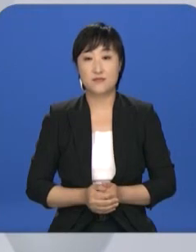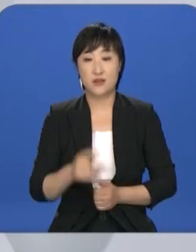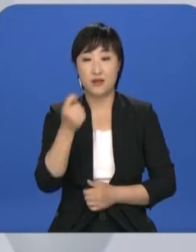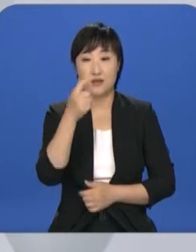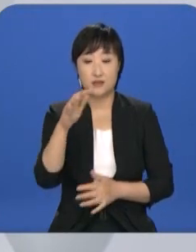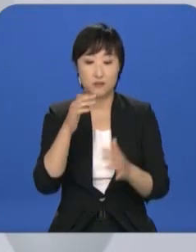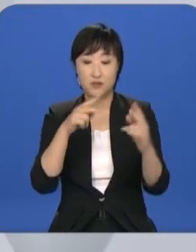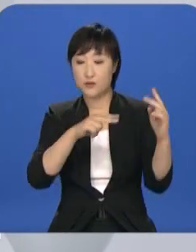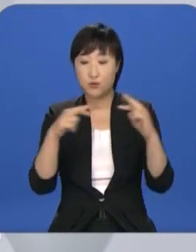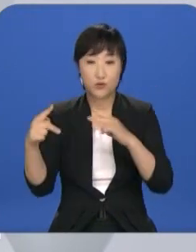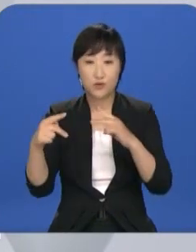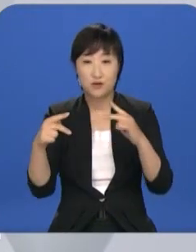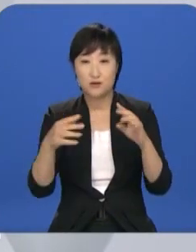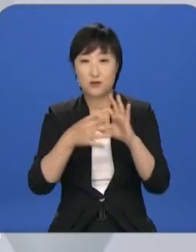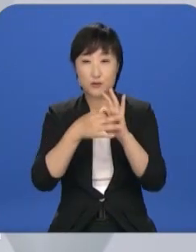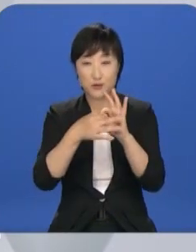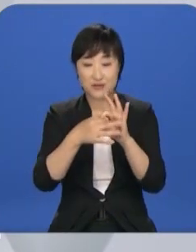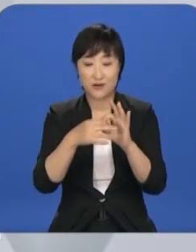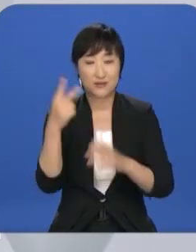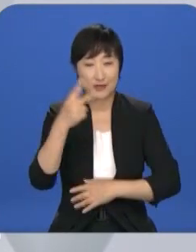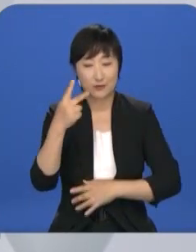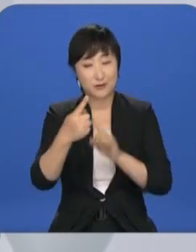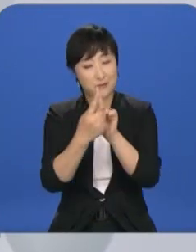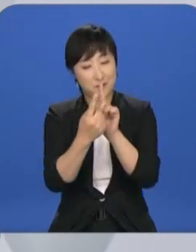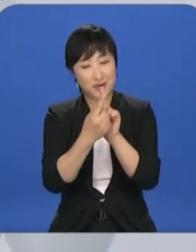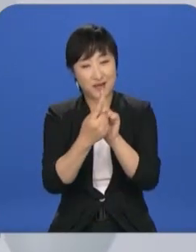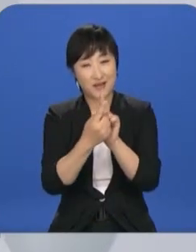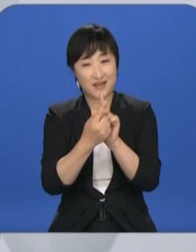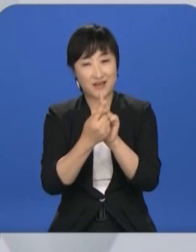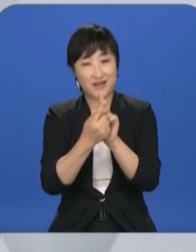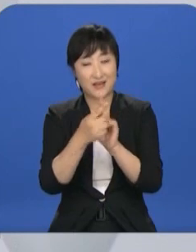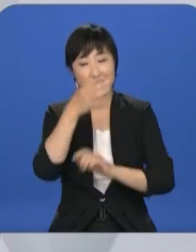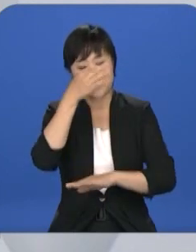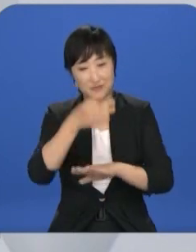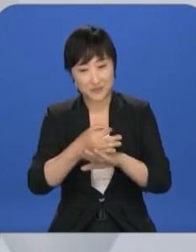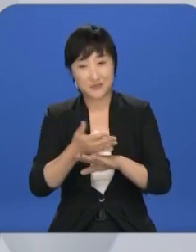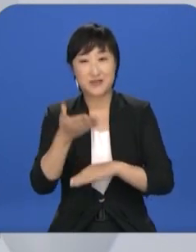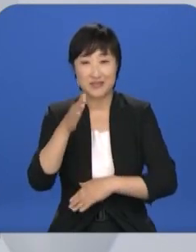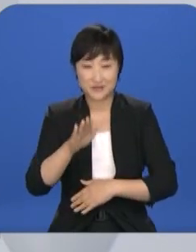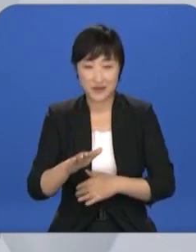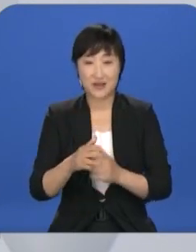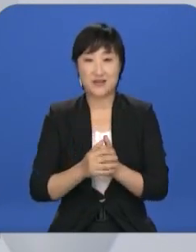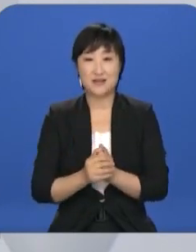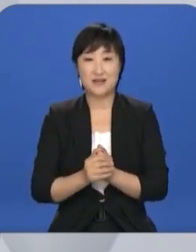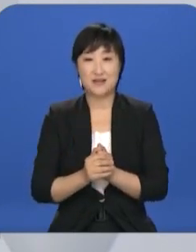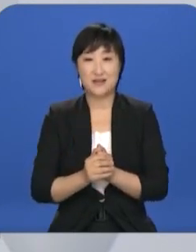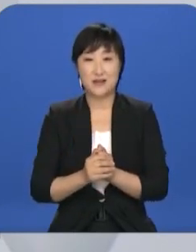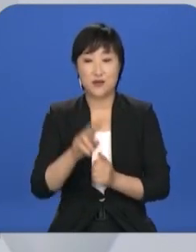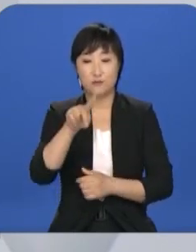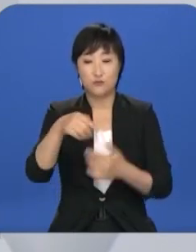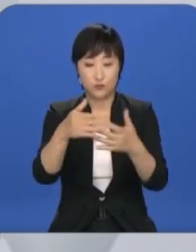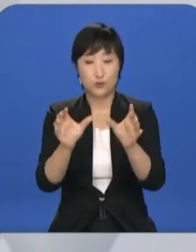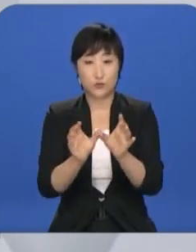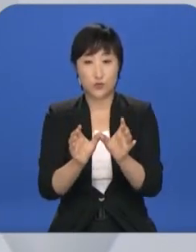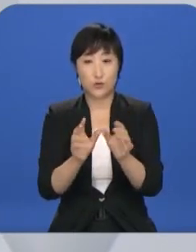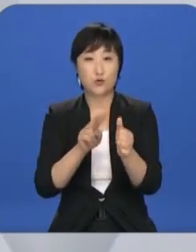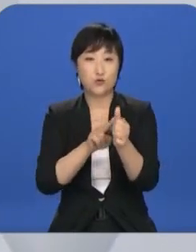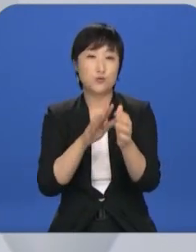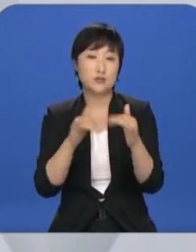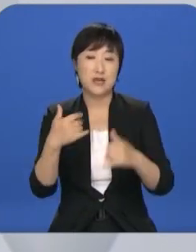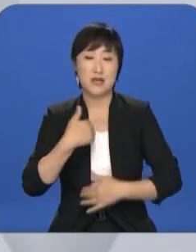TV 토론회를 통해서 자주 뵙게 돼서 한편으론 죄송스럽지만은 무소속